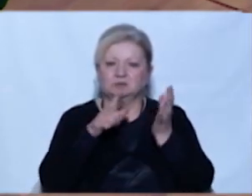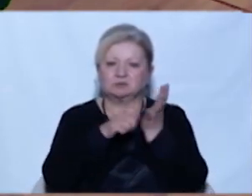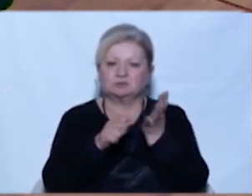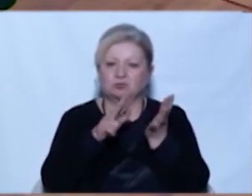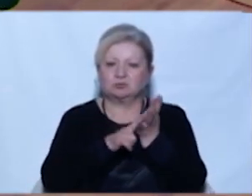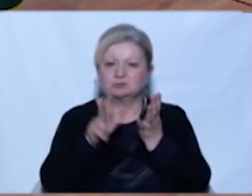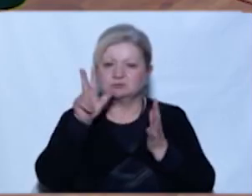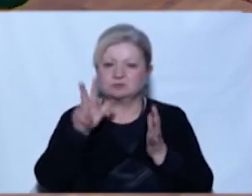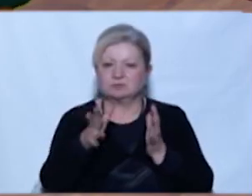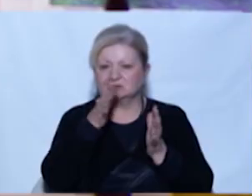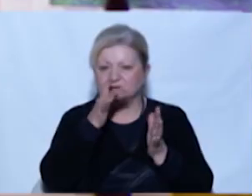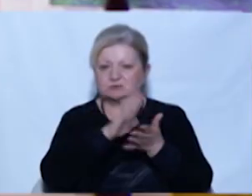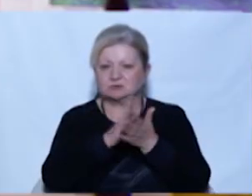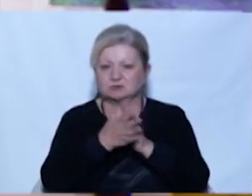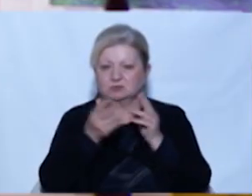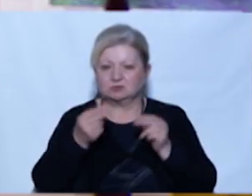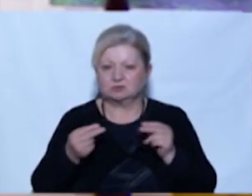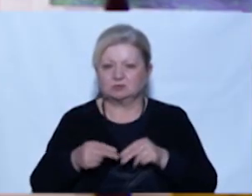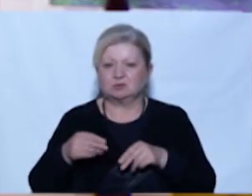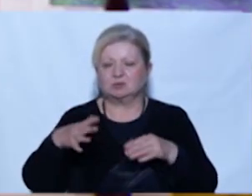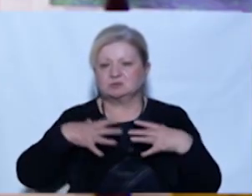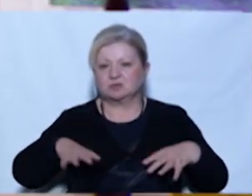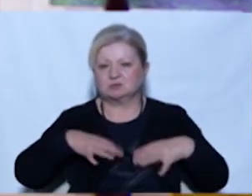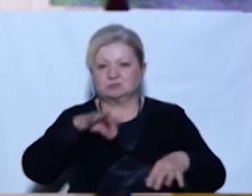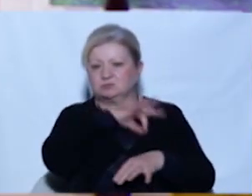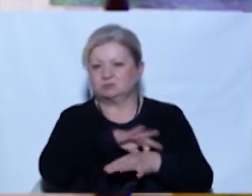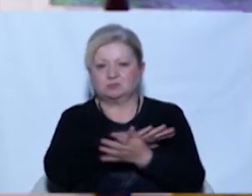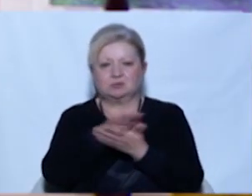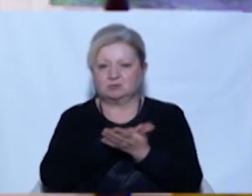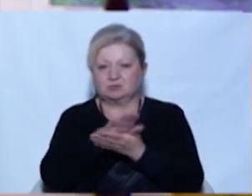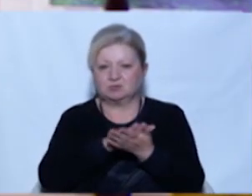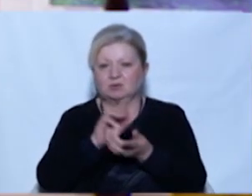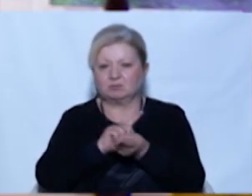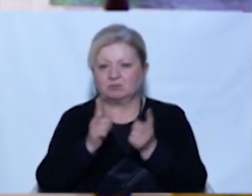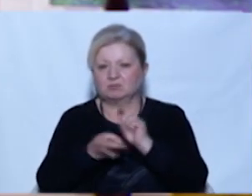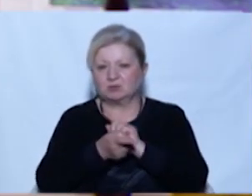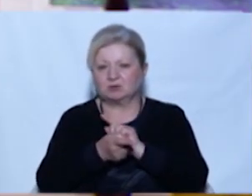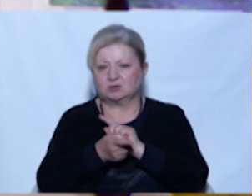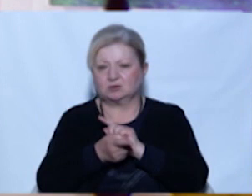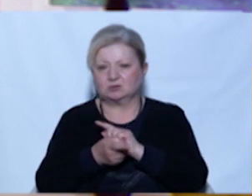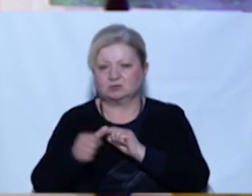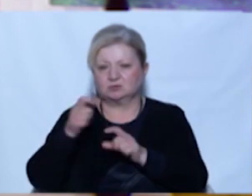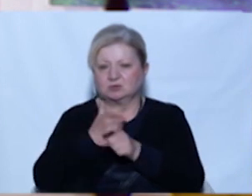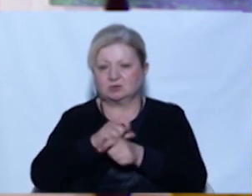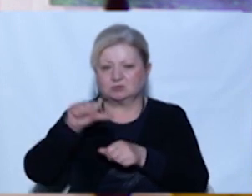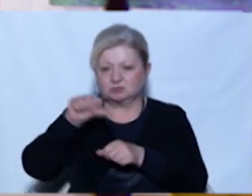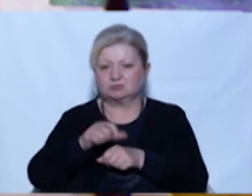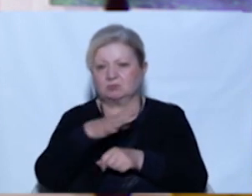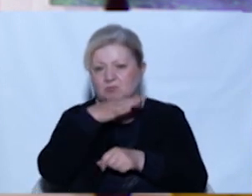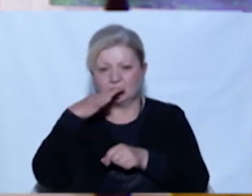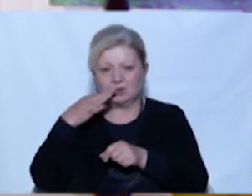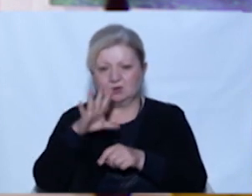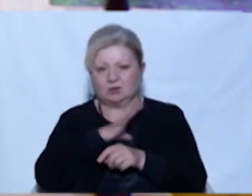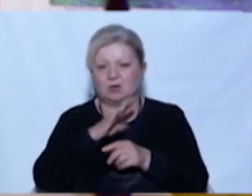1793 წლის ხელშეკრულება საქართველოსთვის სარგებლობა არ მოუტანია რა, ზიანი კი აუარებელი. პოლიტიკური